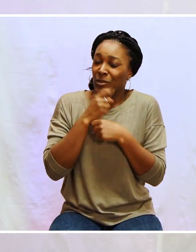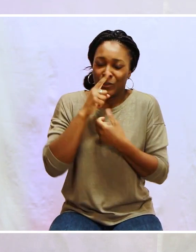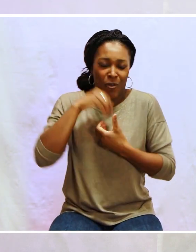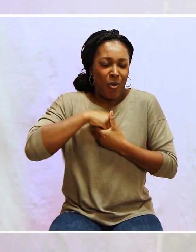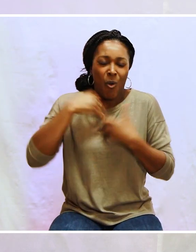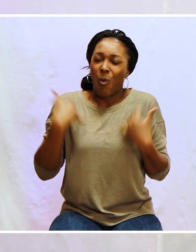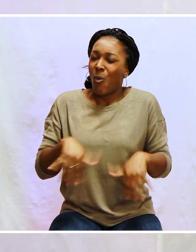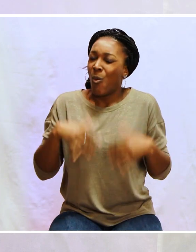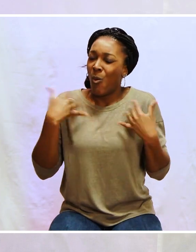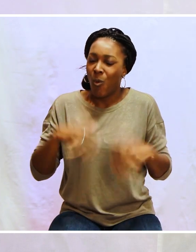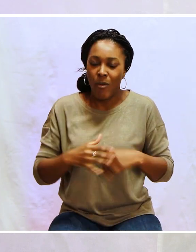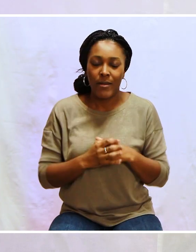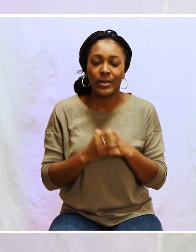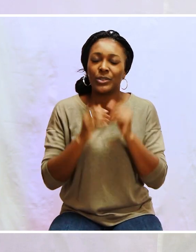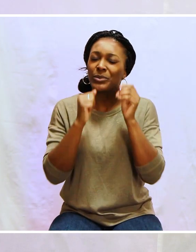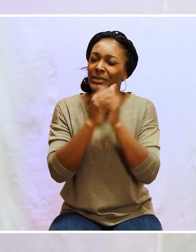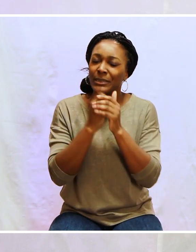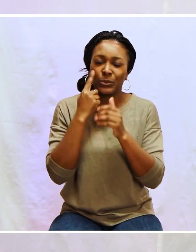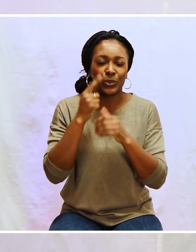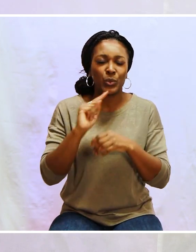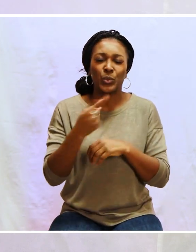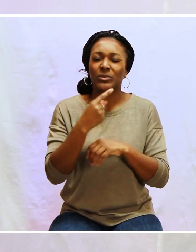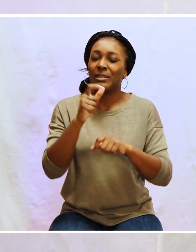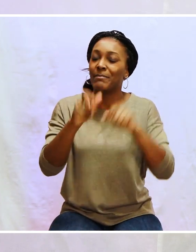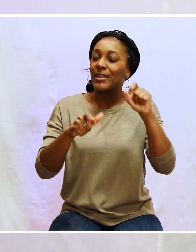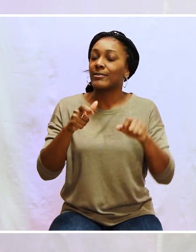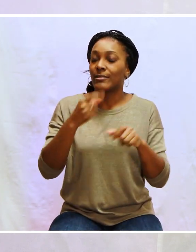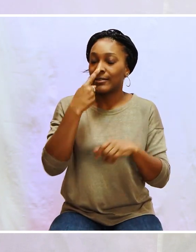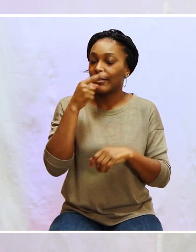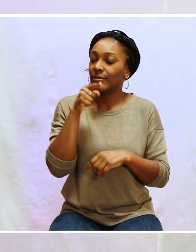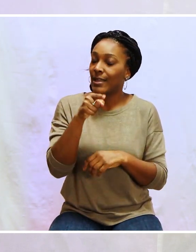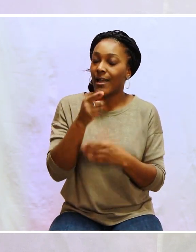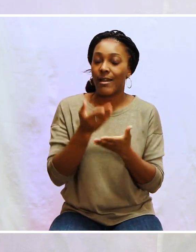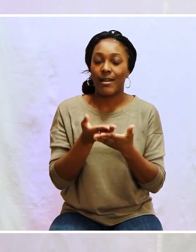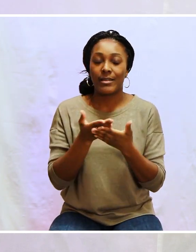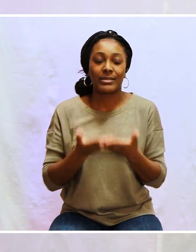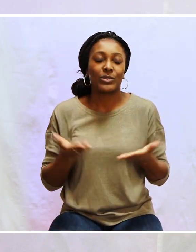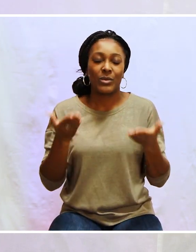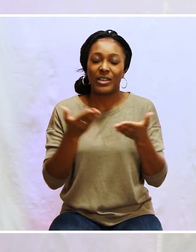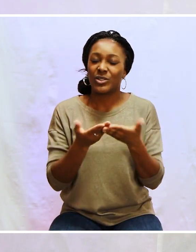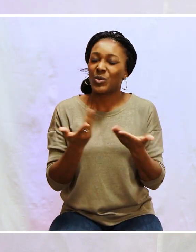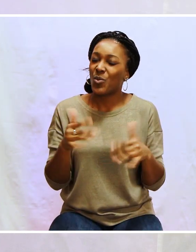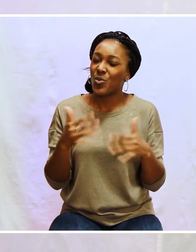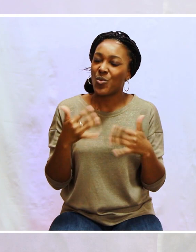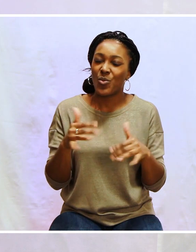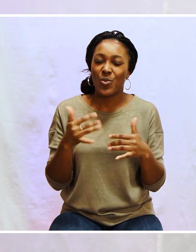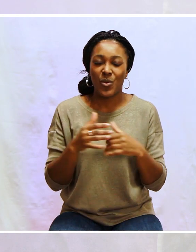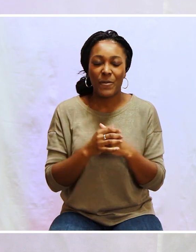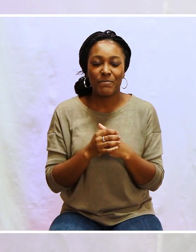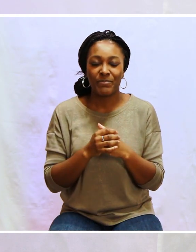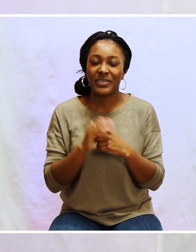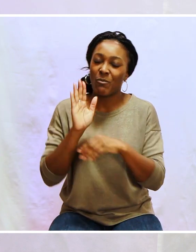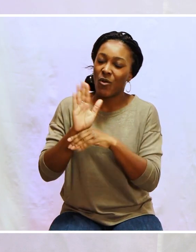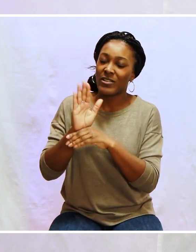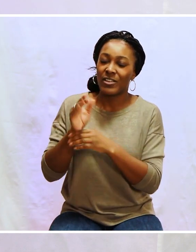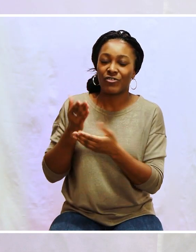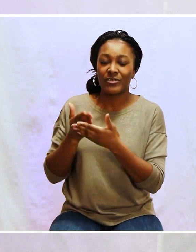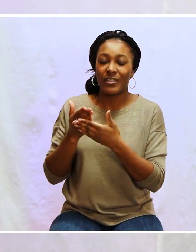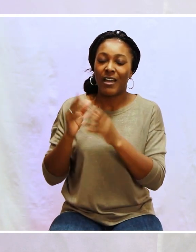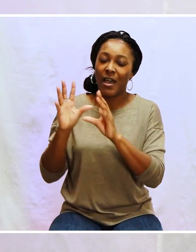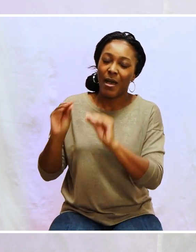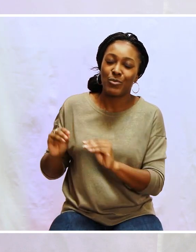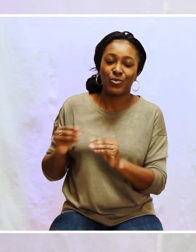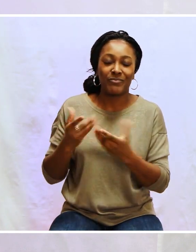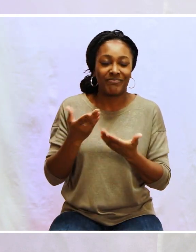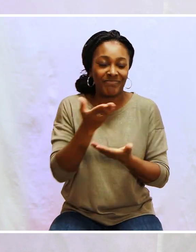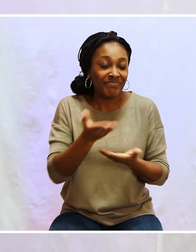interne. Seigneur, je prie pour tous ceux peut-être eh bien, qui se reconnaissent à travers eh bien, cet exemple que je viens de donner, ce témoignage. Père, je